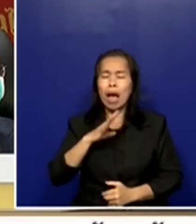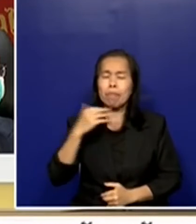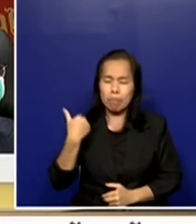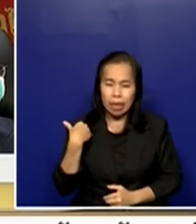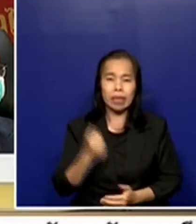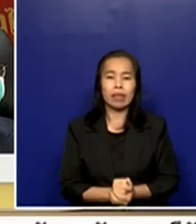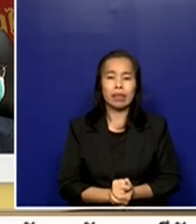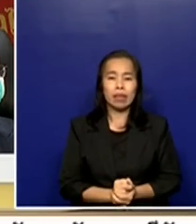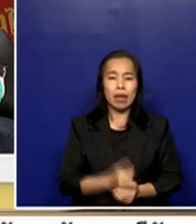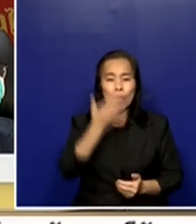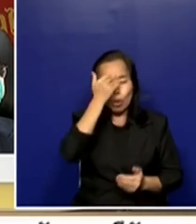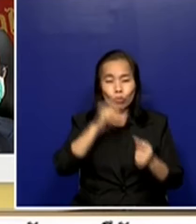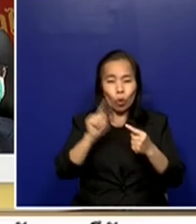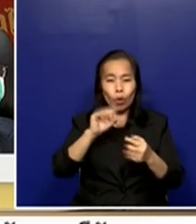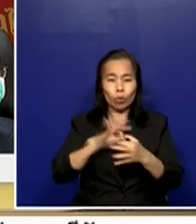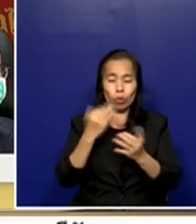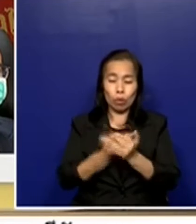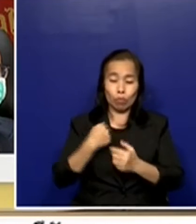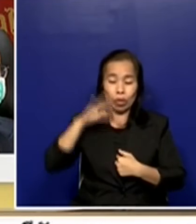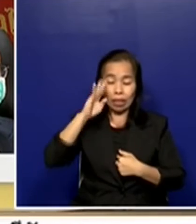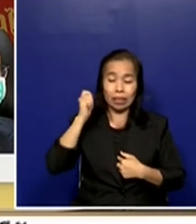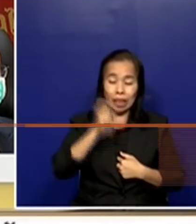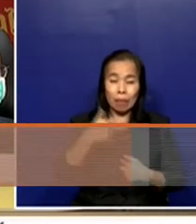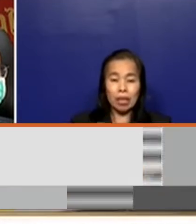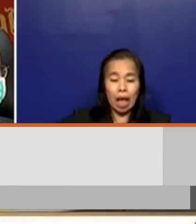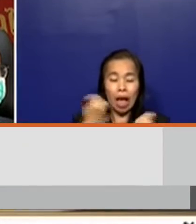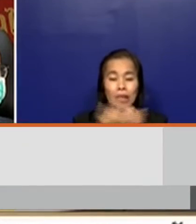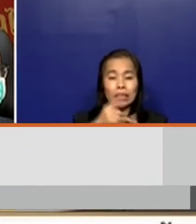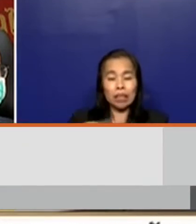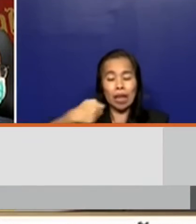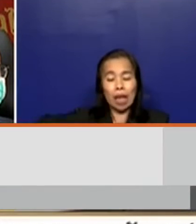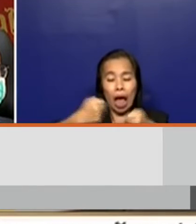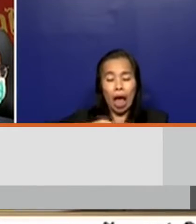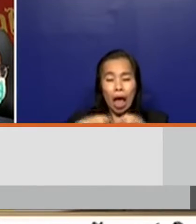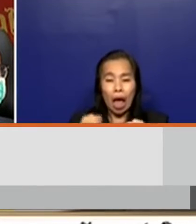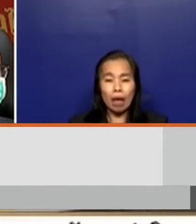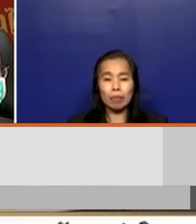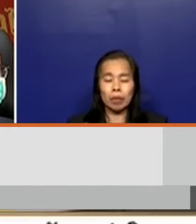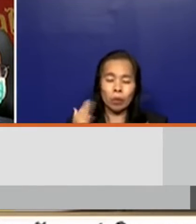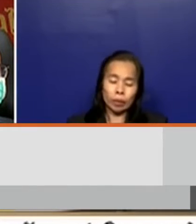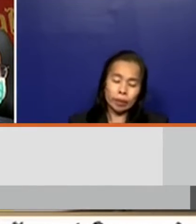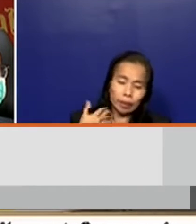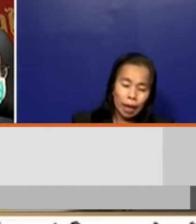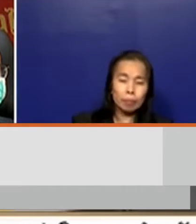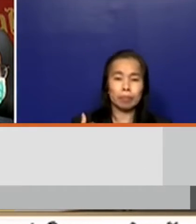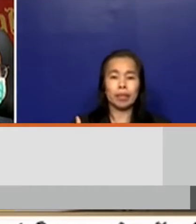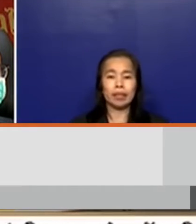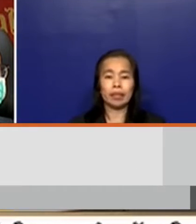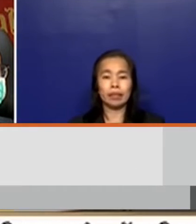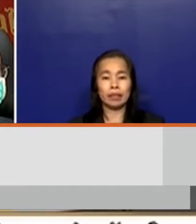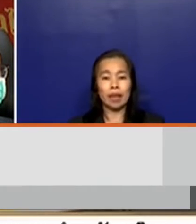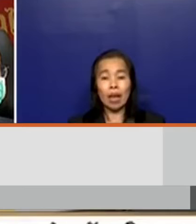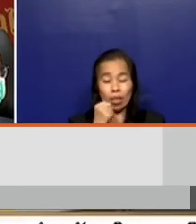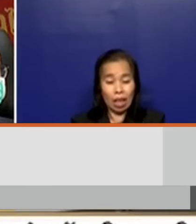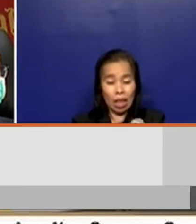ค่าใช้จาก ข้าหัวควที่ในจ้้างต้องจ่ายก็ไปหากเงินเดอน testingใแต่ละงวดที่ลจางแงงานคำชาได้รับปกติ